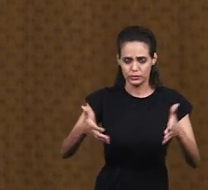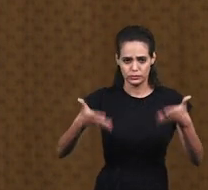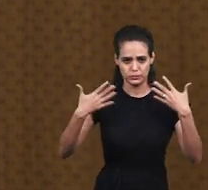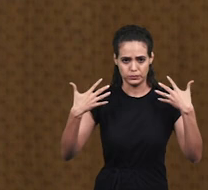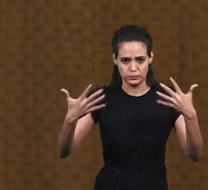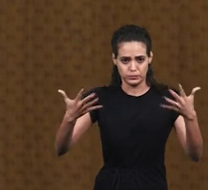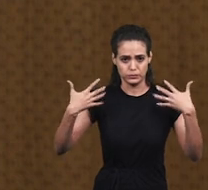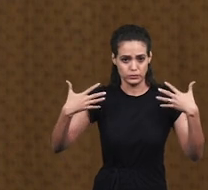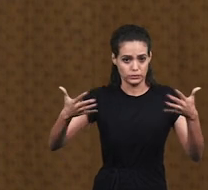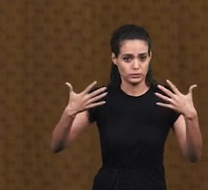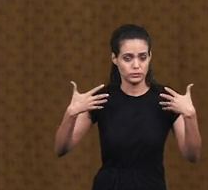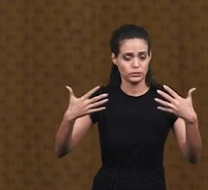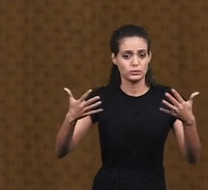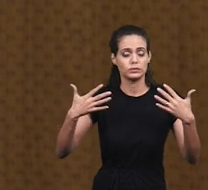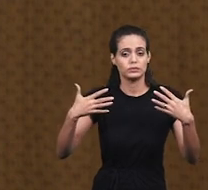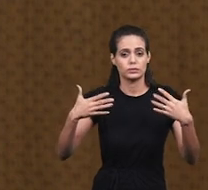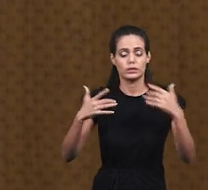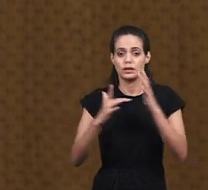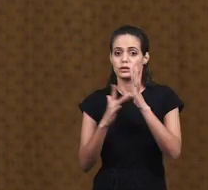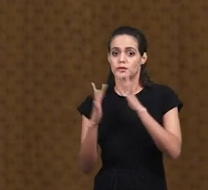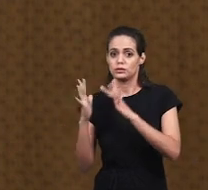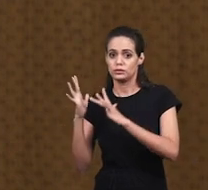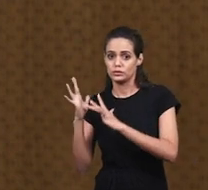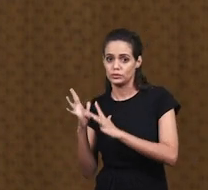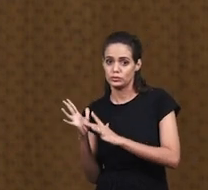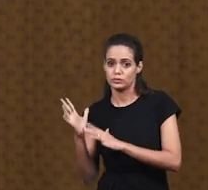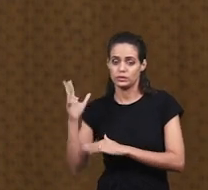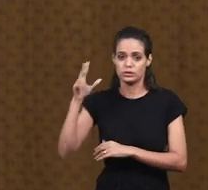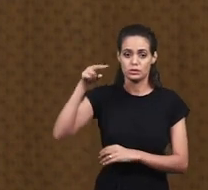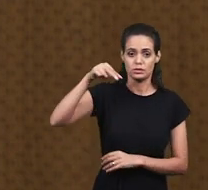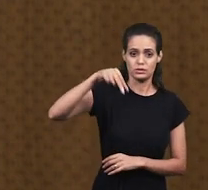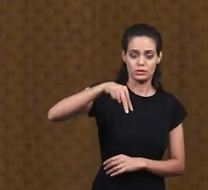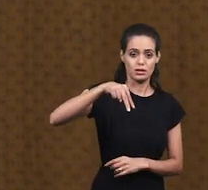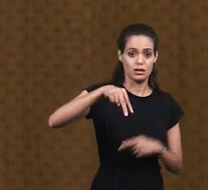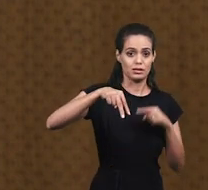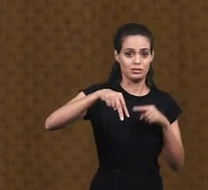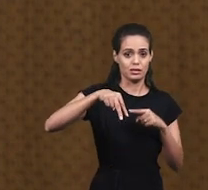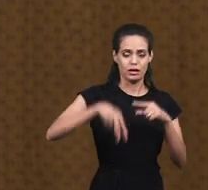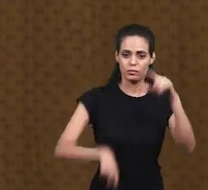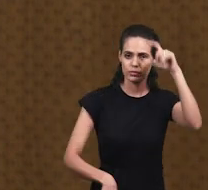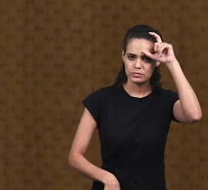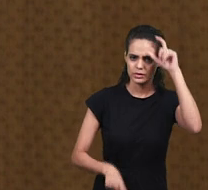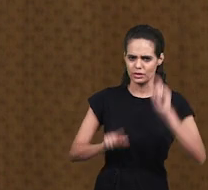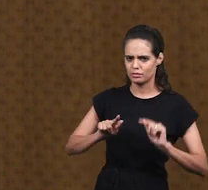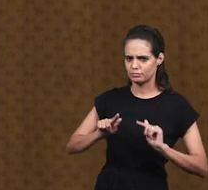épreuve. Il revient, il est tenté par l'adversaire. Et qu'est-ce que l'adversaire a fait?